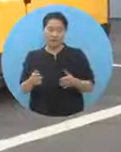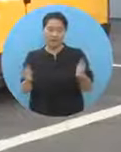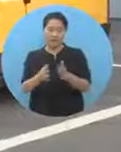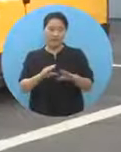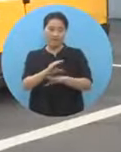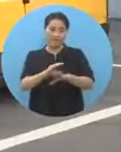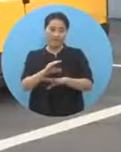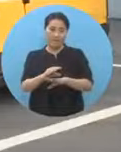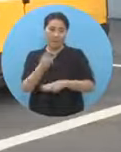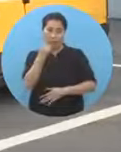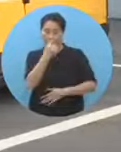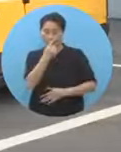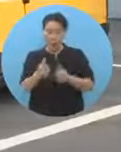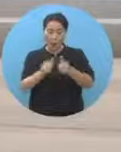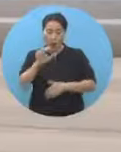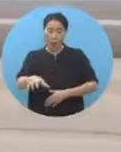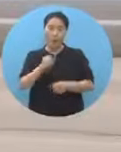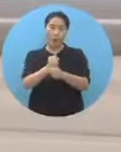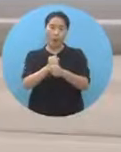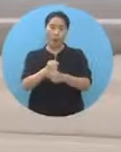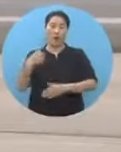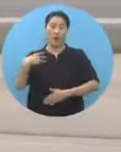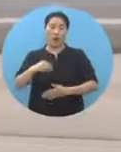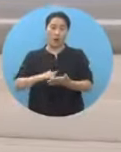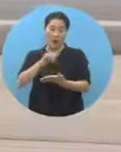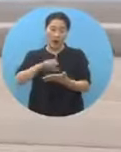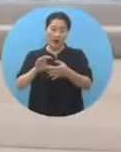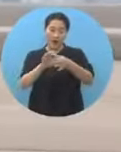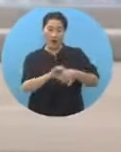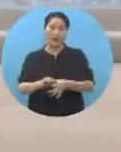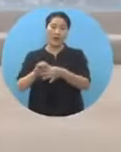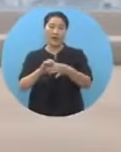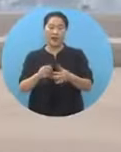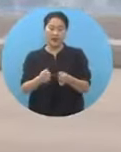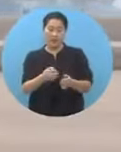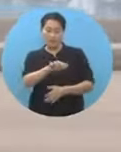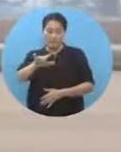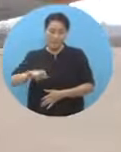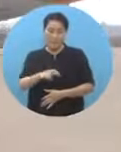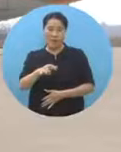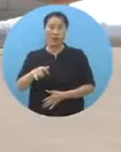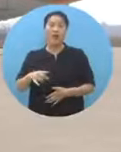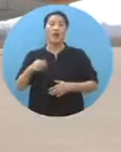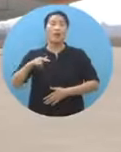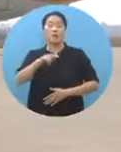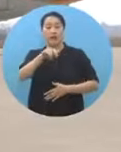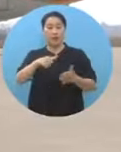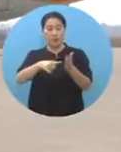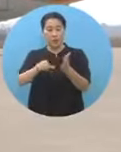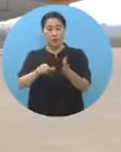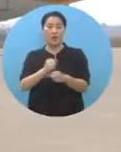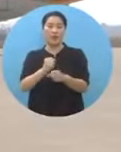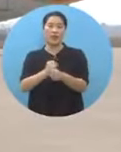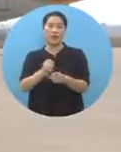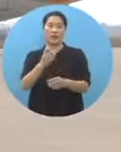구축을 통한 이모빌리티 기업 육성에 나섭니다. 무안공항 특화단지와 연계한 드론 항공부품 제조